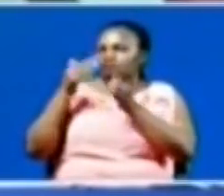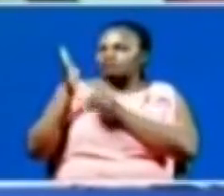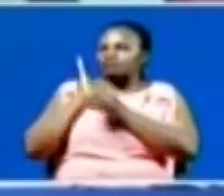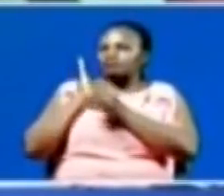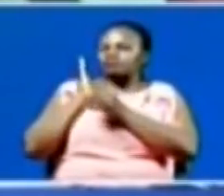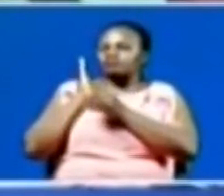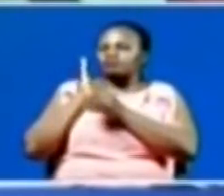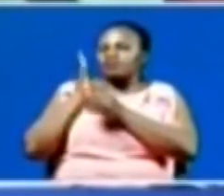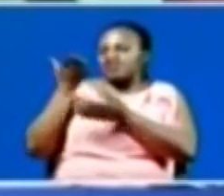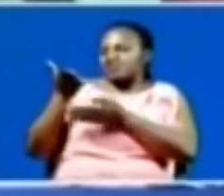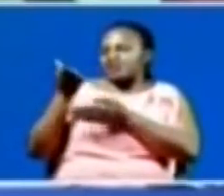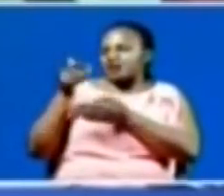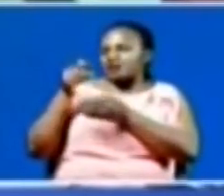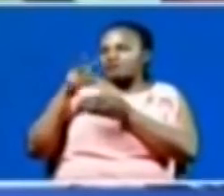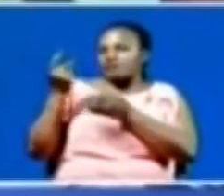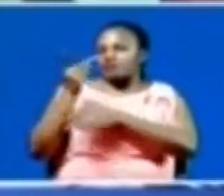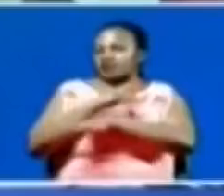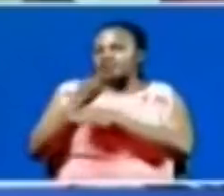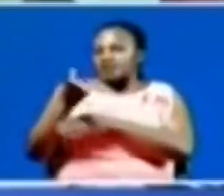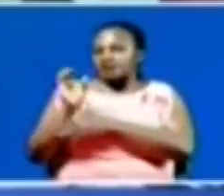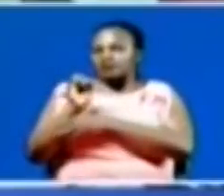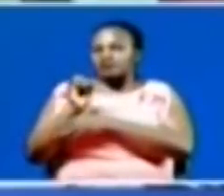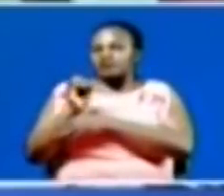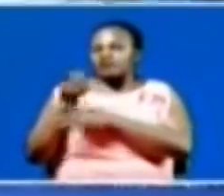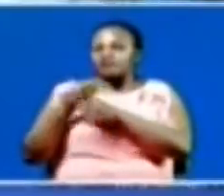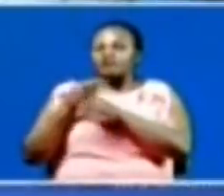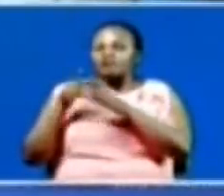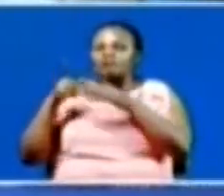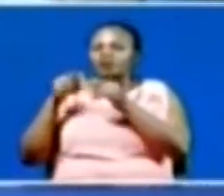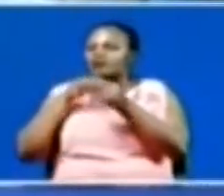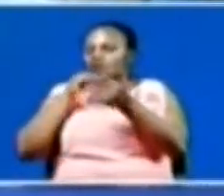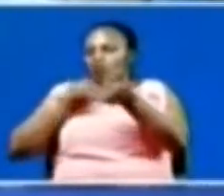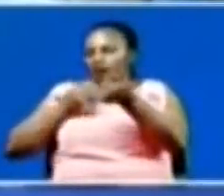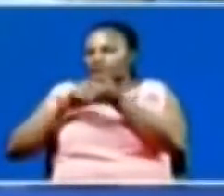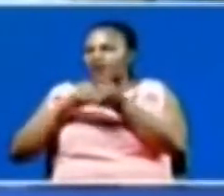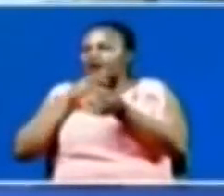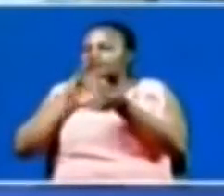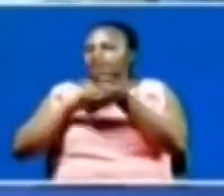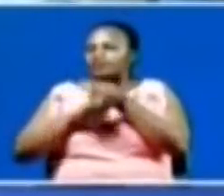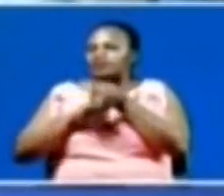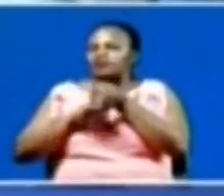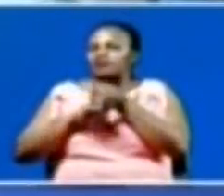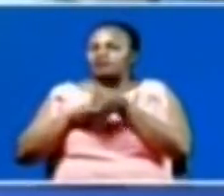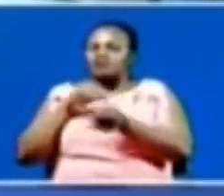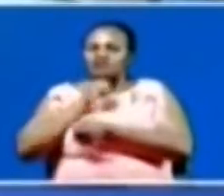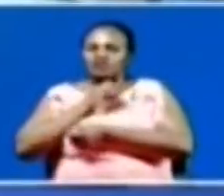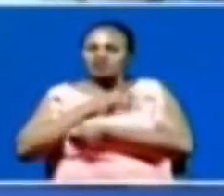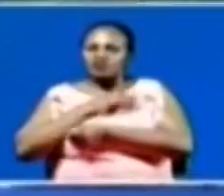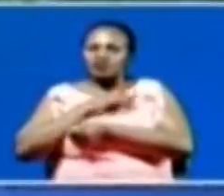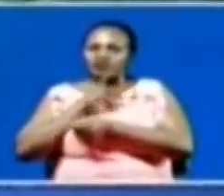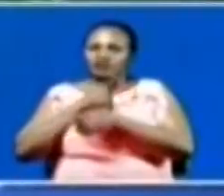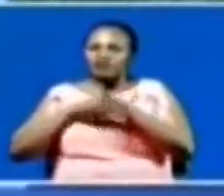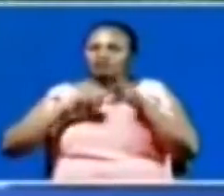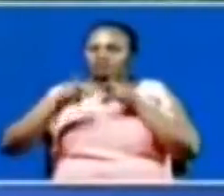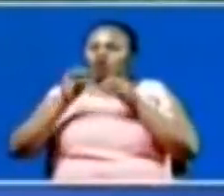lango hawakuwepo kwa siku kadhaa. Na kulingana na taarifa za mkewe, mumewe alikuwa na kiwewe fulani